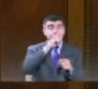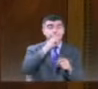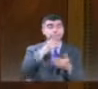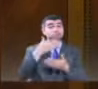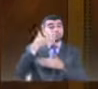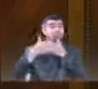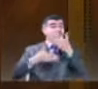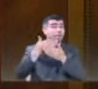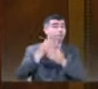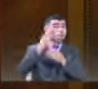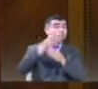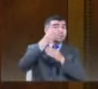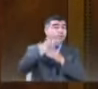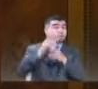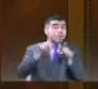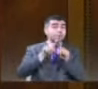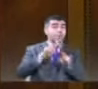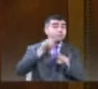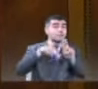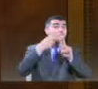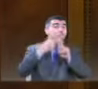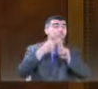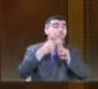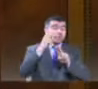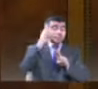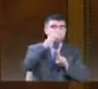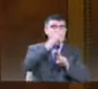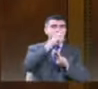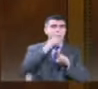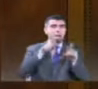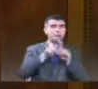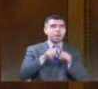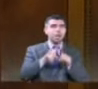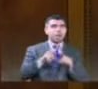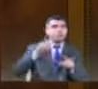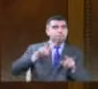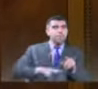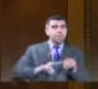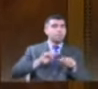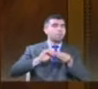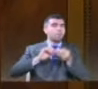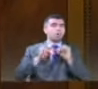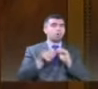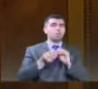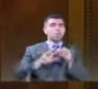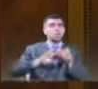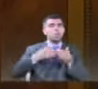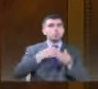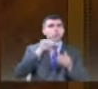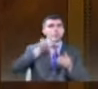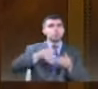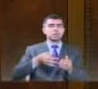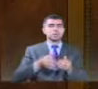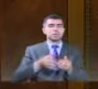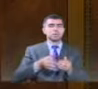الله كيجي الجواب، ولكن كيجيك الجواب في واحد الوقت متاخر، وياتيك بطريقه لا تجد معها حلا.